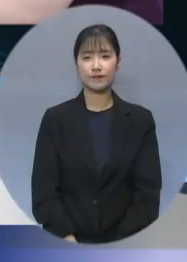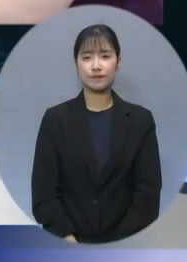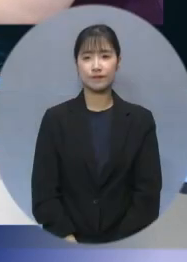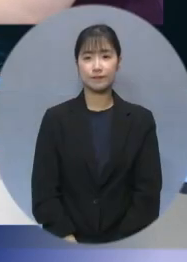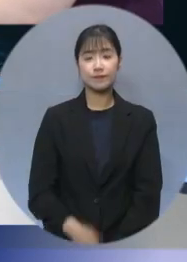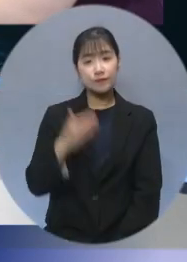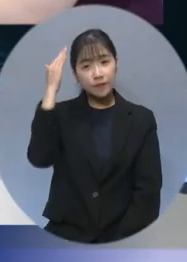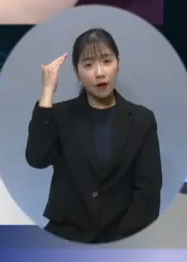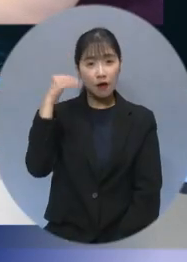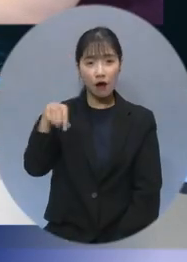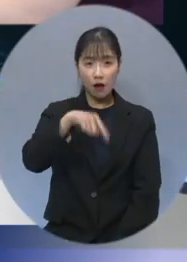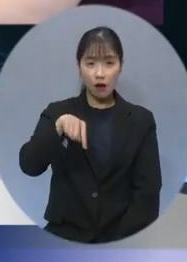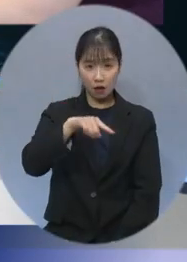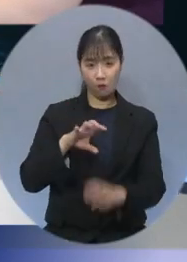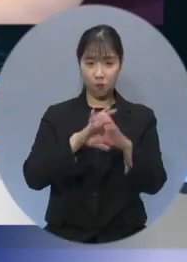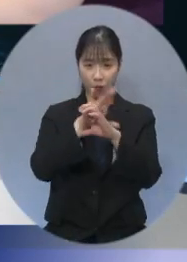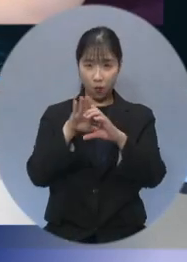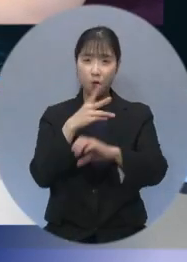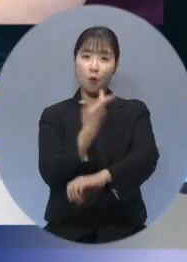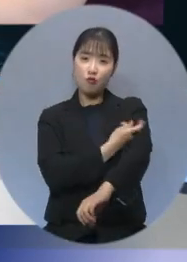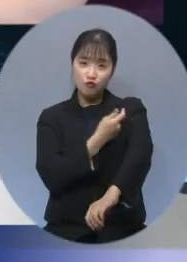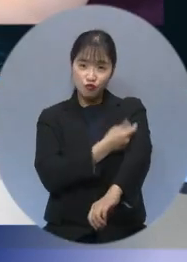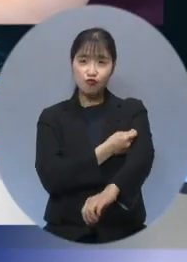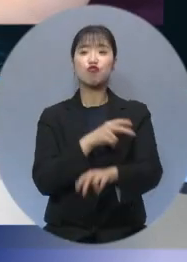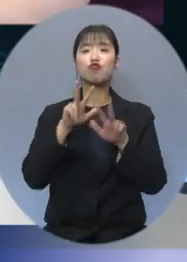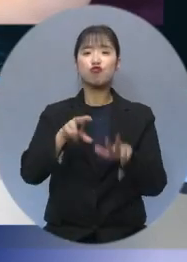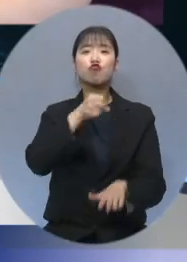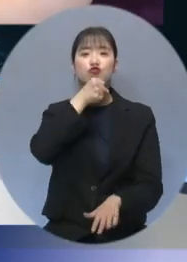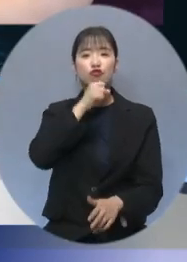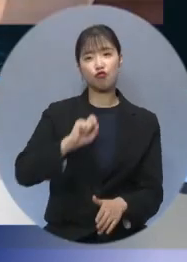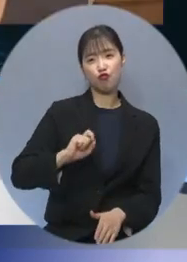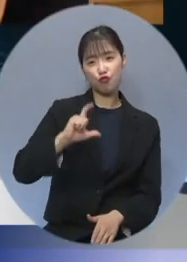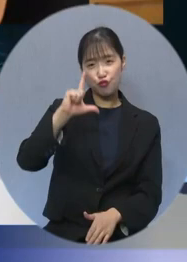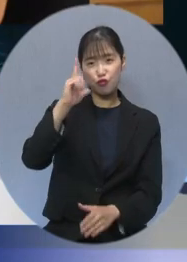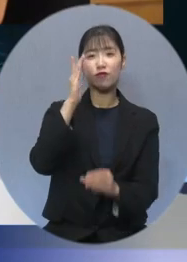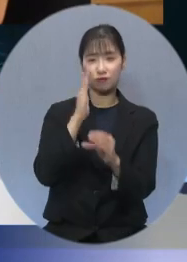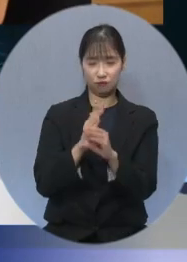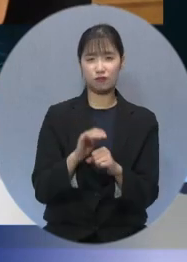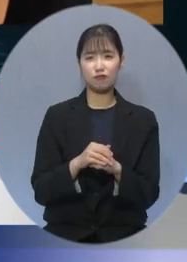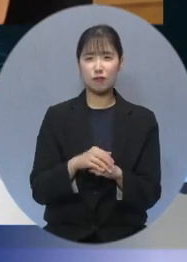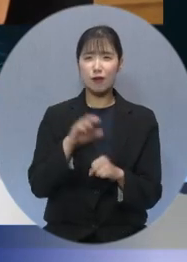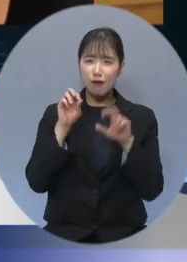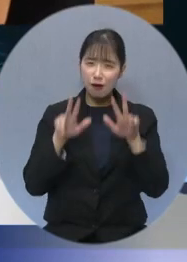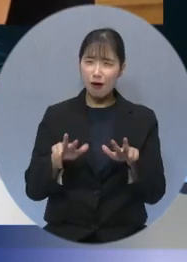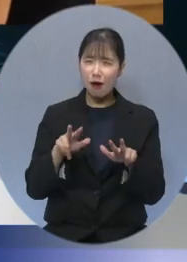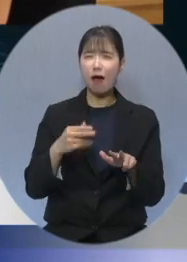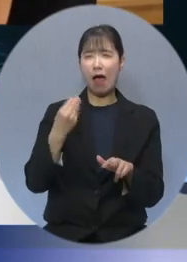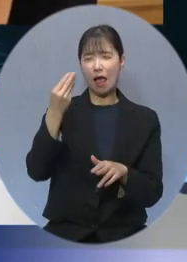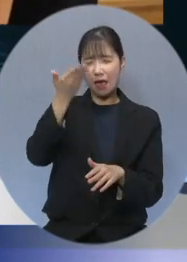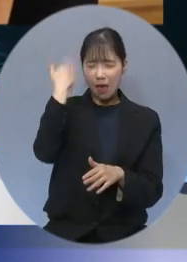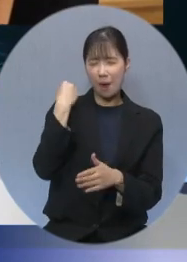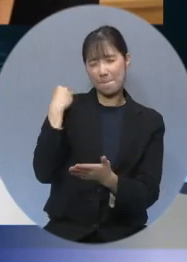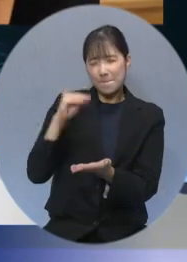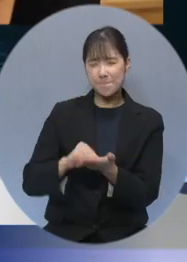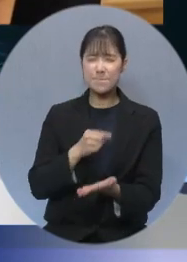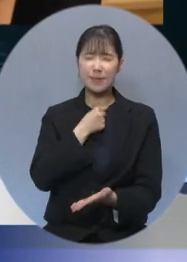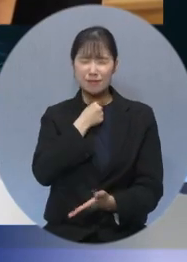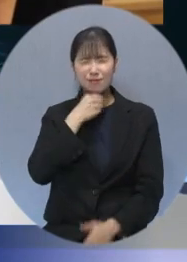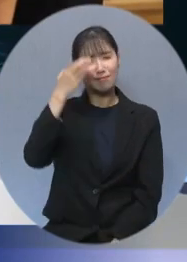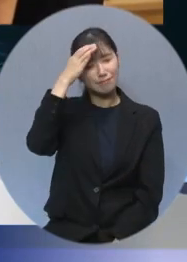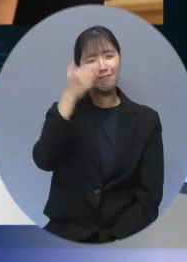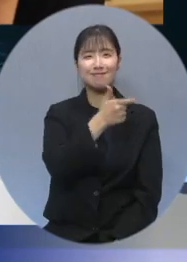국내 코로나19 백신 접종률이 높아지고 있습니다. 이에 따라 일상 복귀에 대한 기대감도 커지고 있는데요.